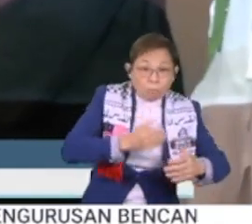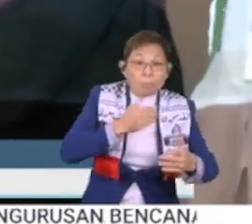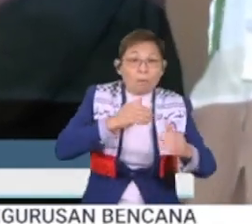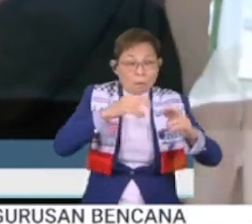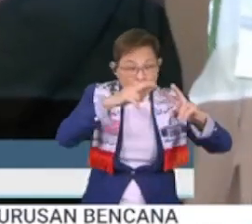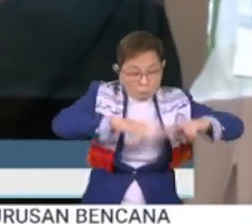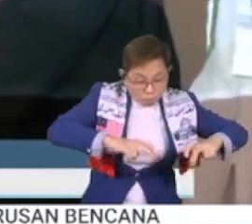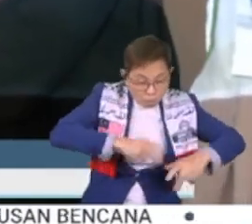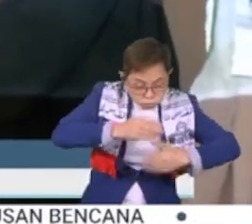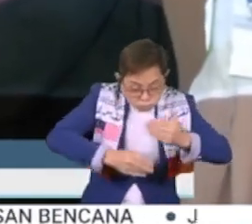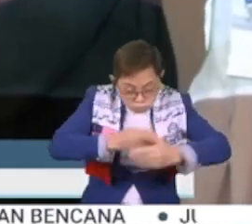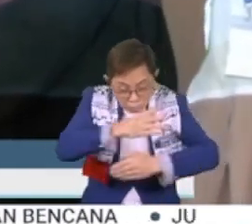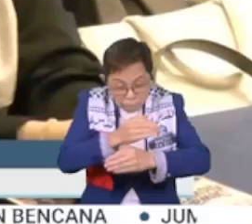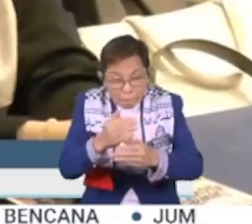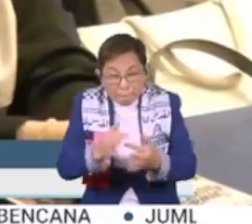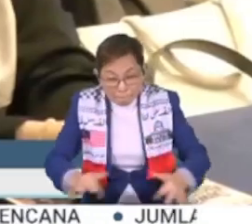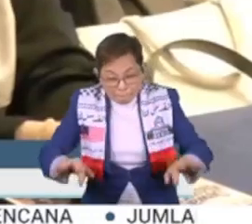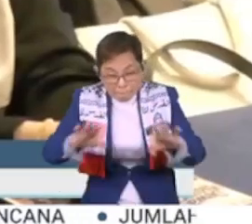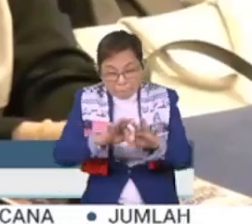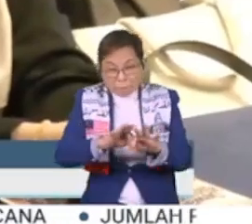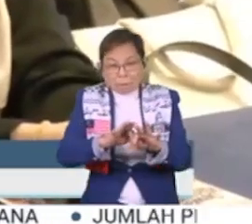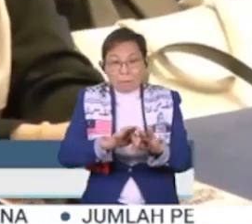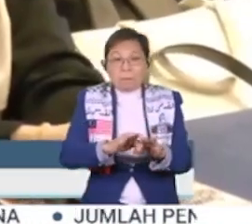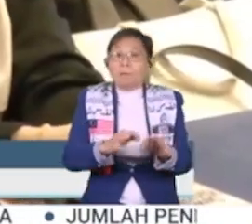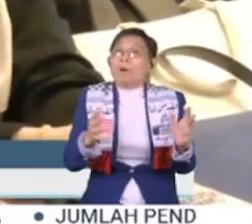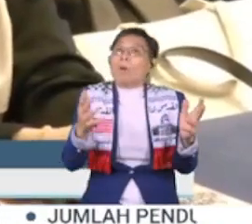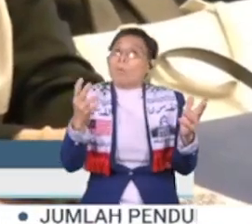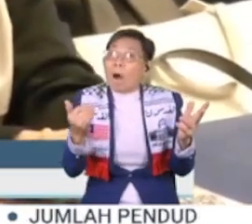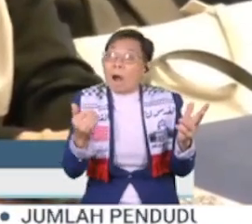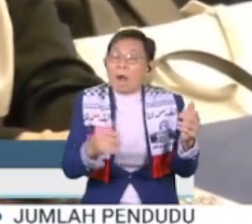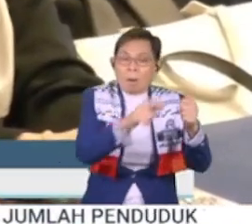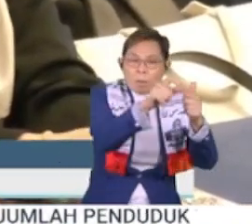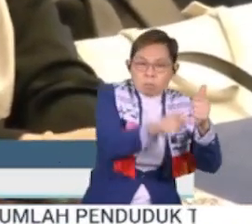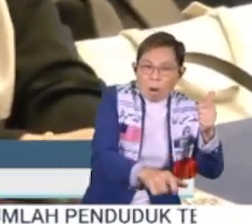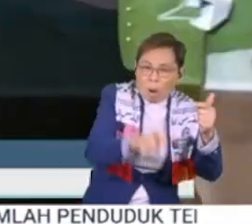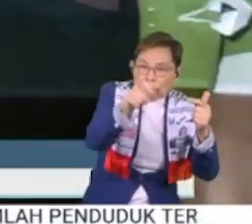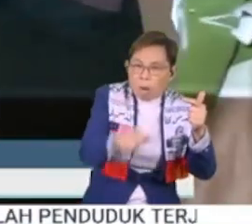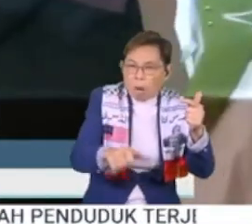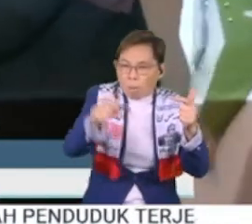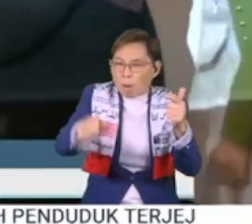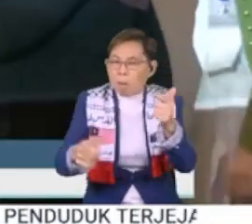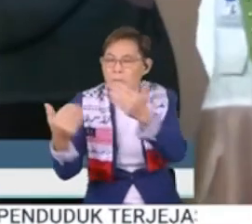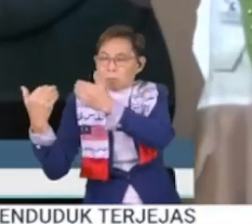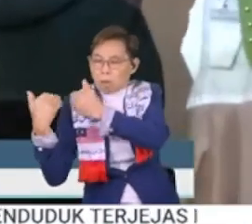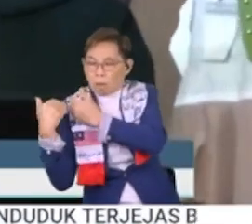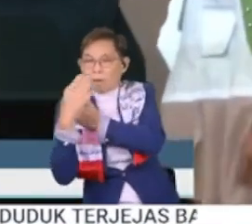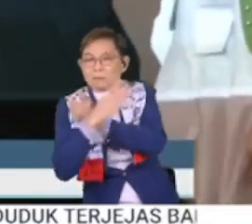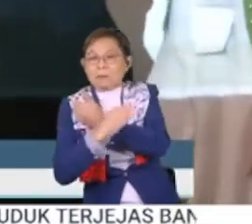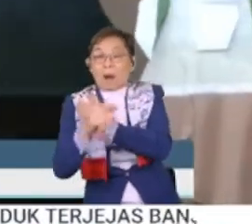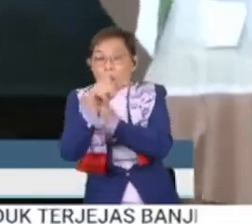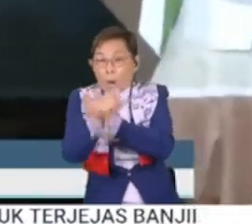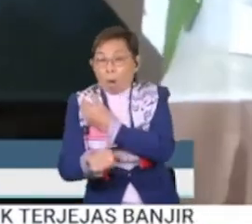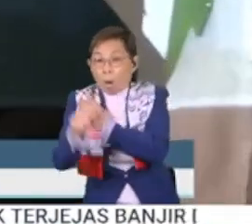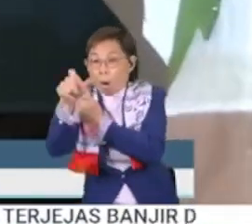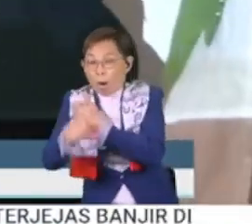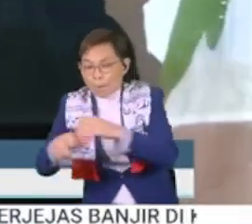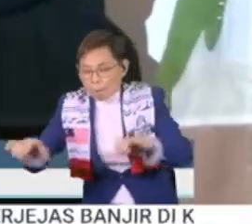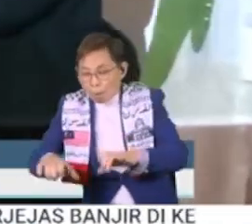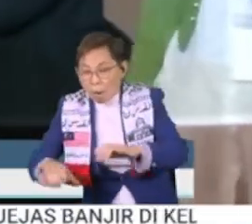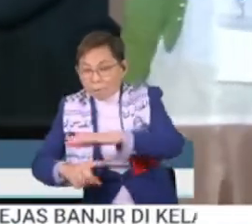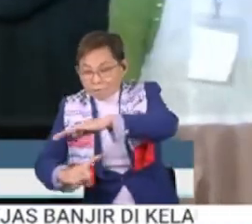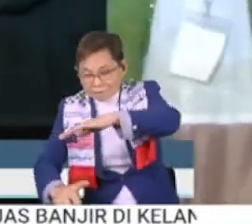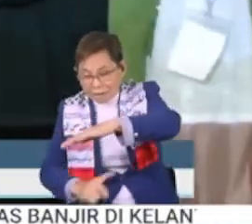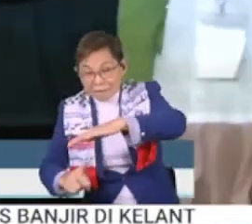dan kritikal supaya pemegang-pemegang Taru kita dan juga membuat dasar boleh mendapatkan